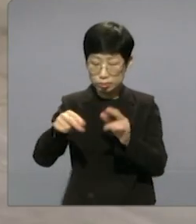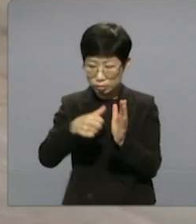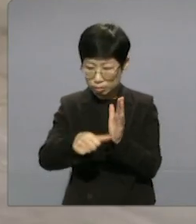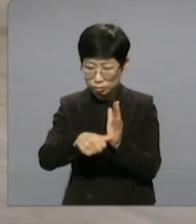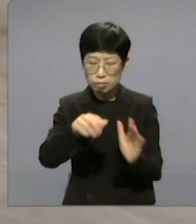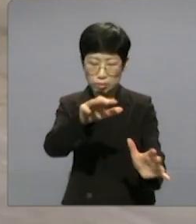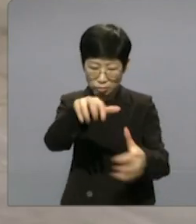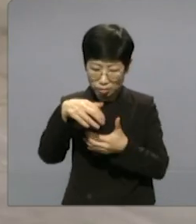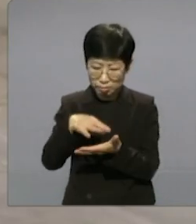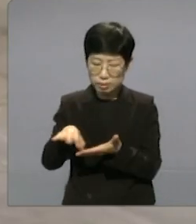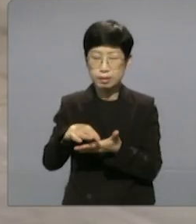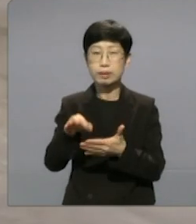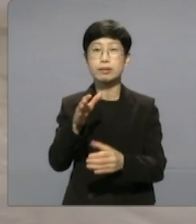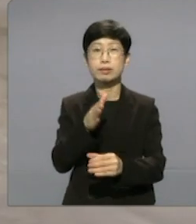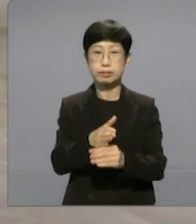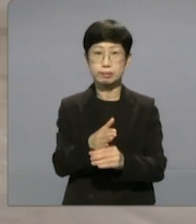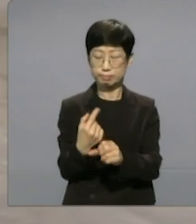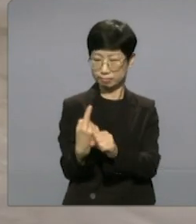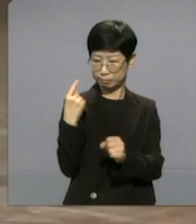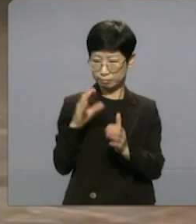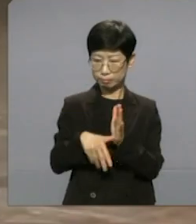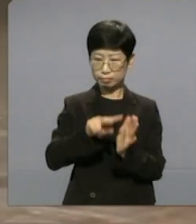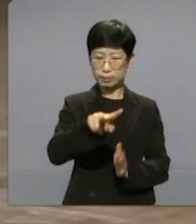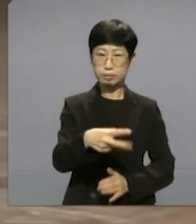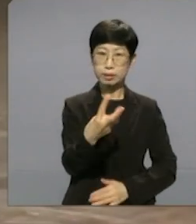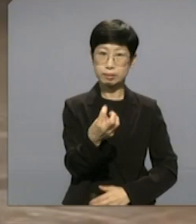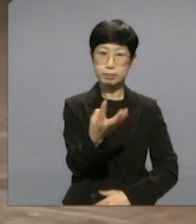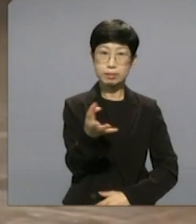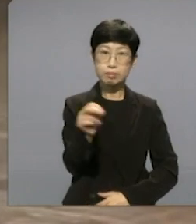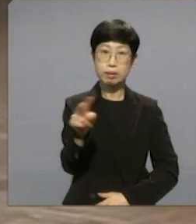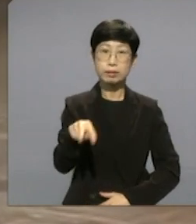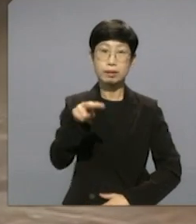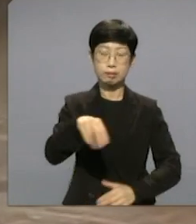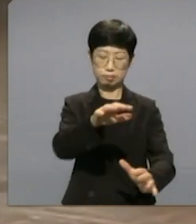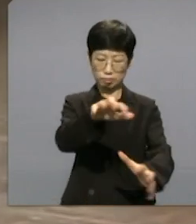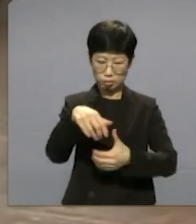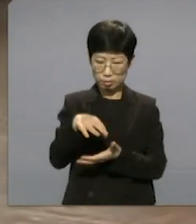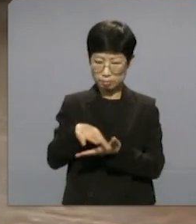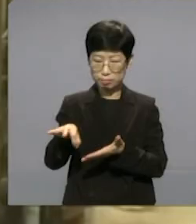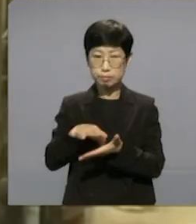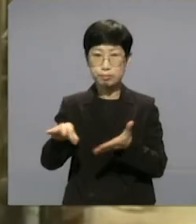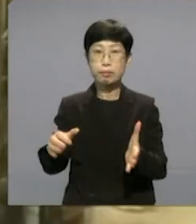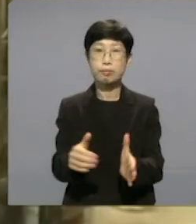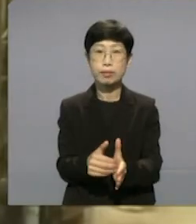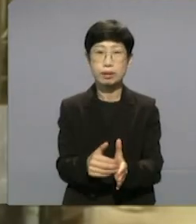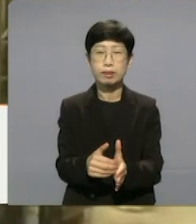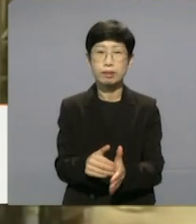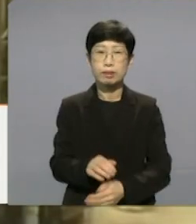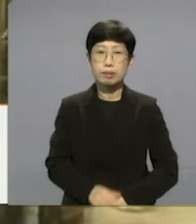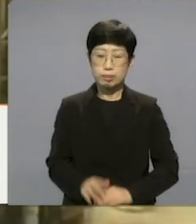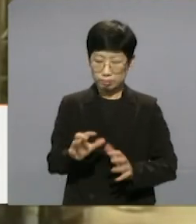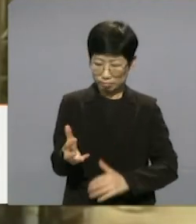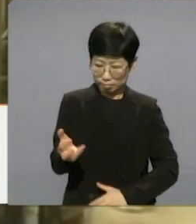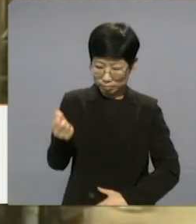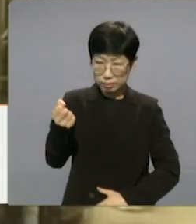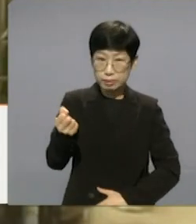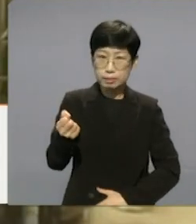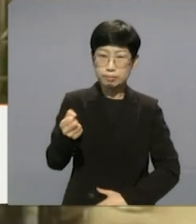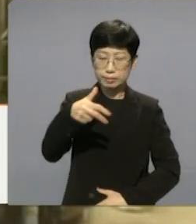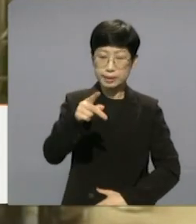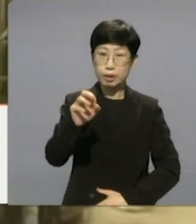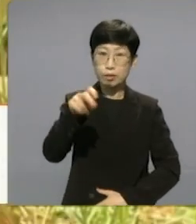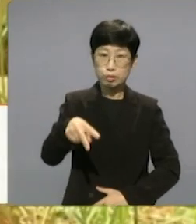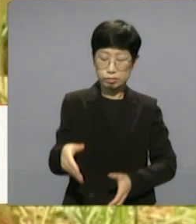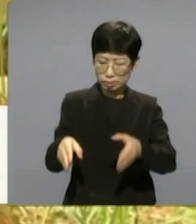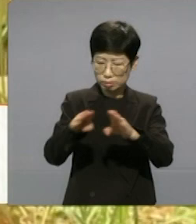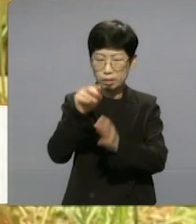수입해서 쓰는 형편으로 지난해에도 233억 달러 어치를 수입했습니다 국영 정류소의 시설이 노후한데다